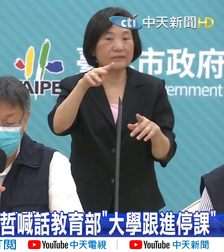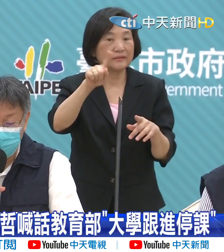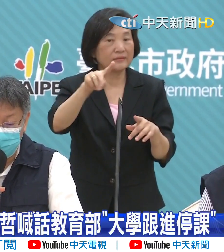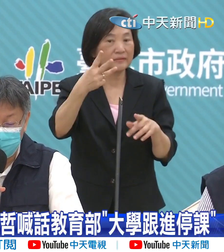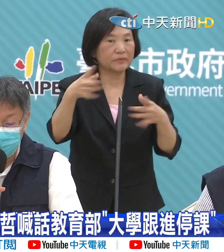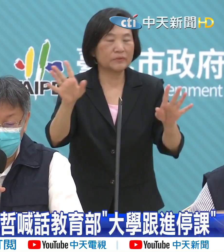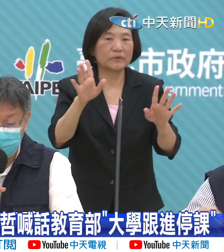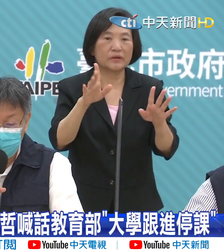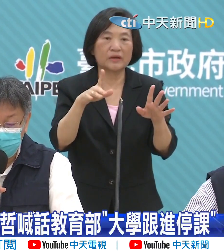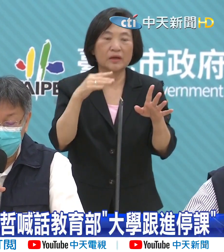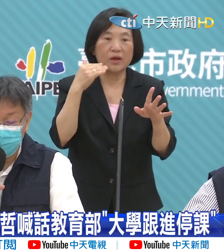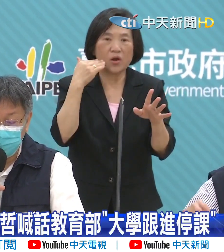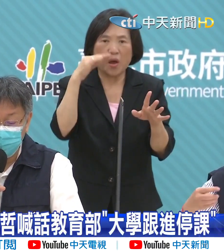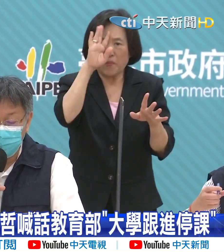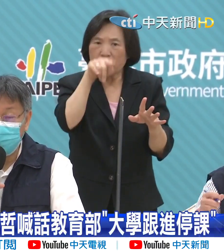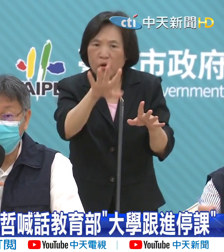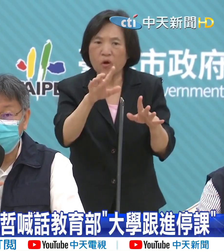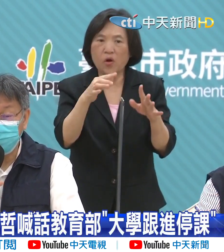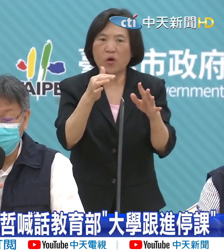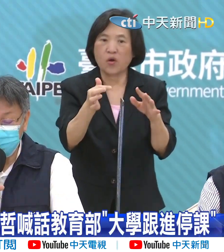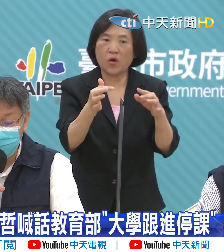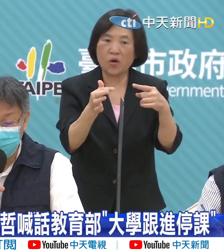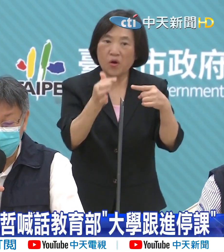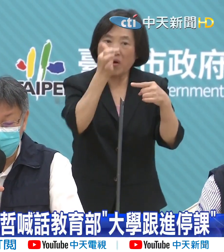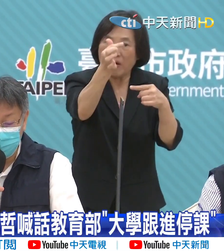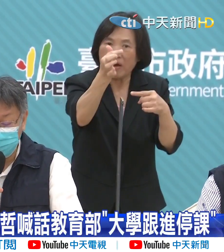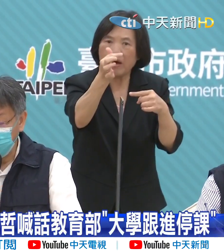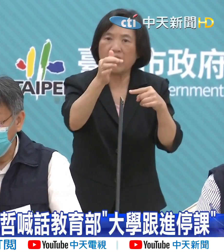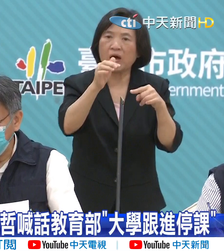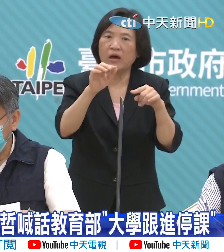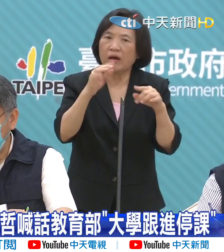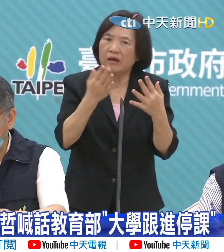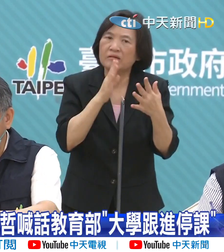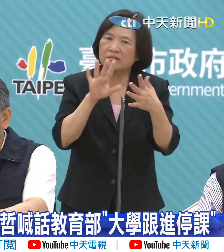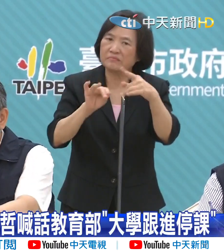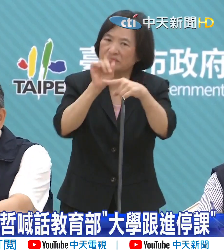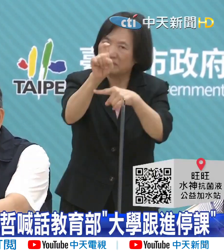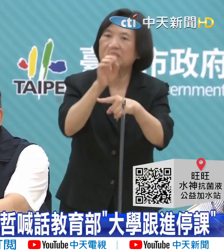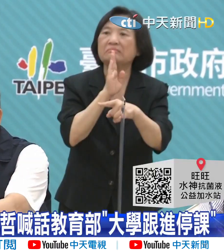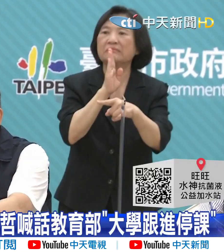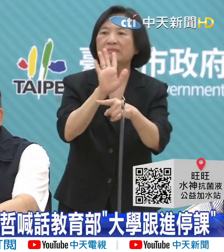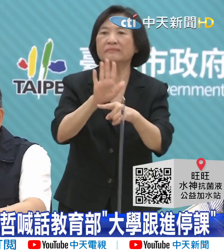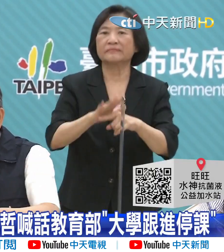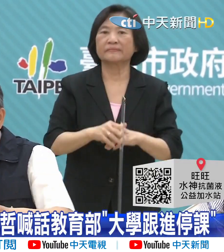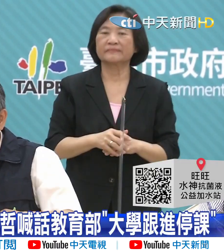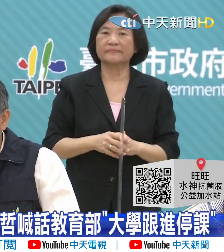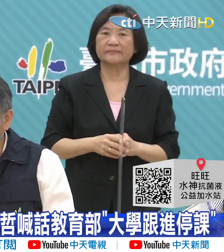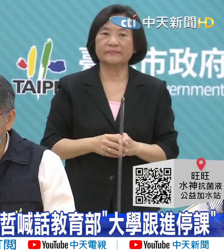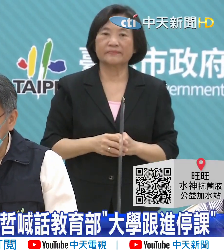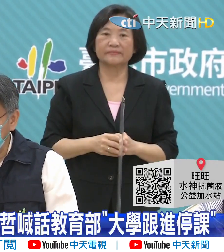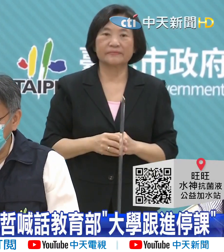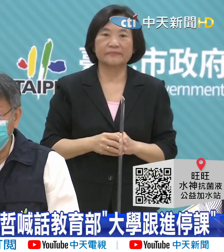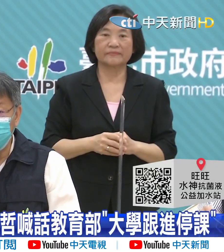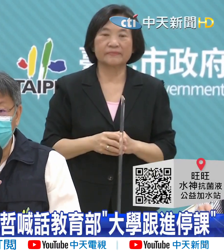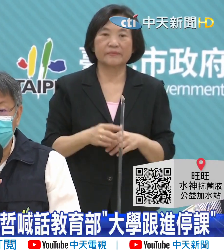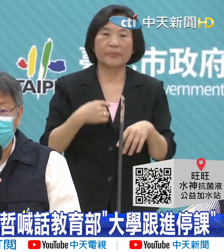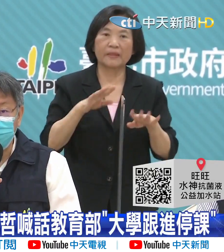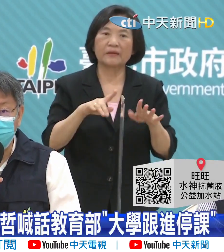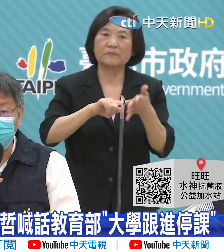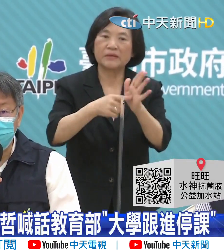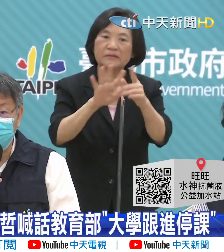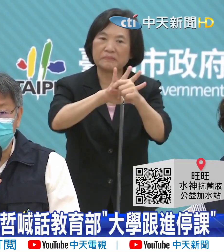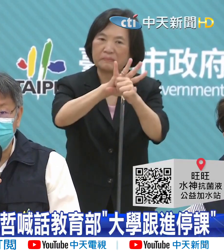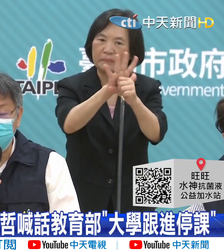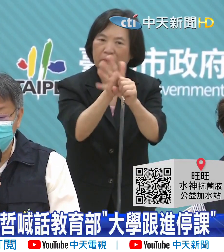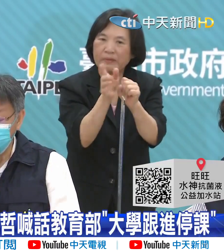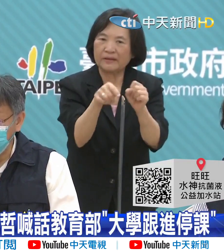是113哦，刚好是10%在这样，所以表示说这个新冠肺炎已经